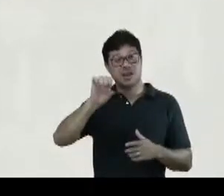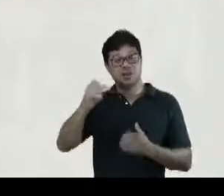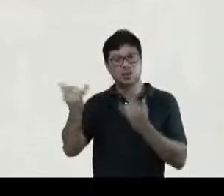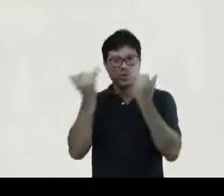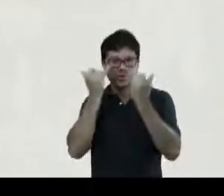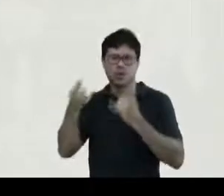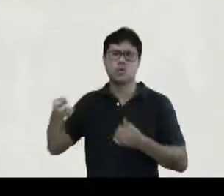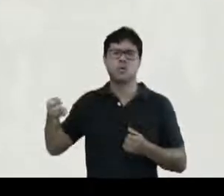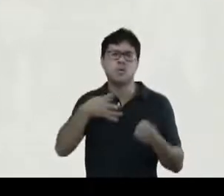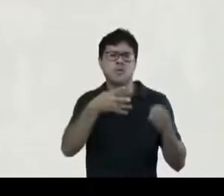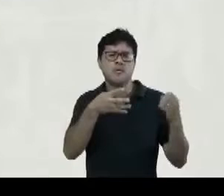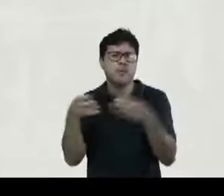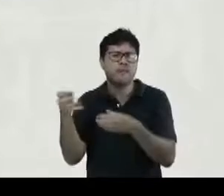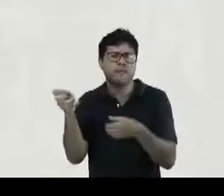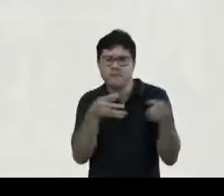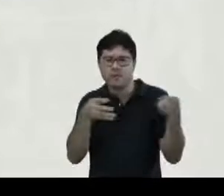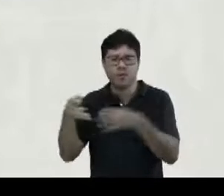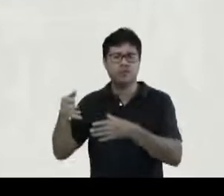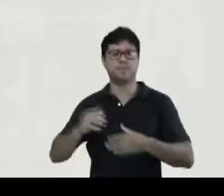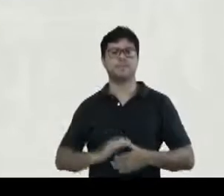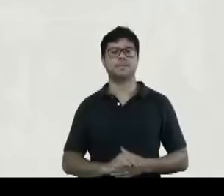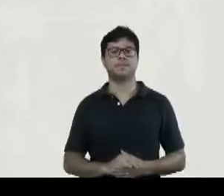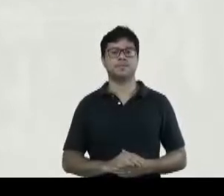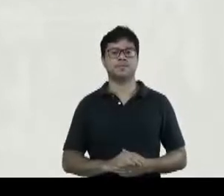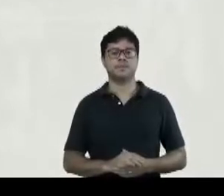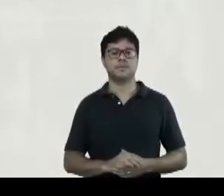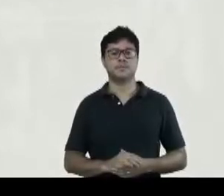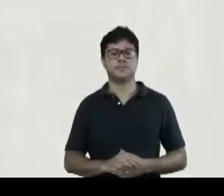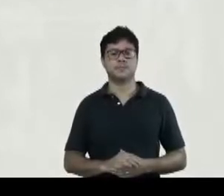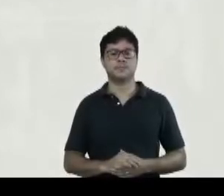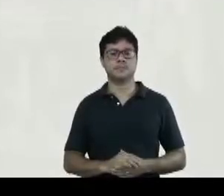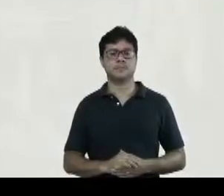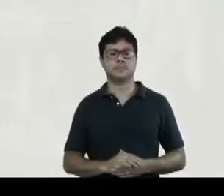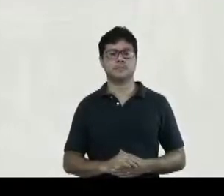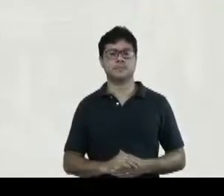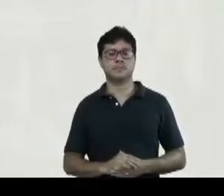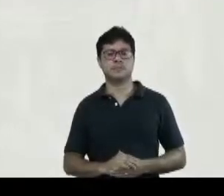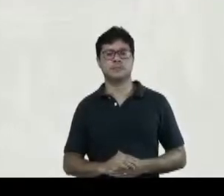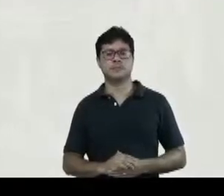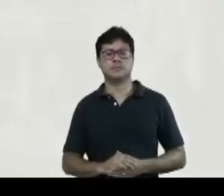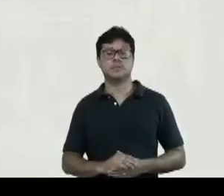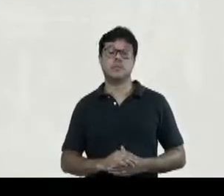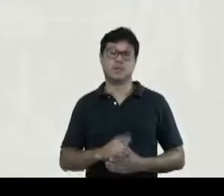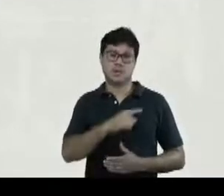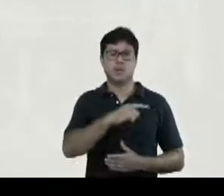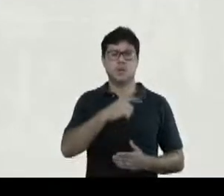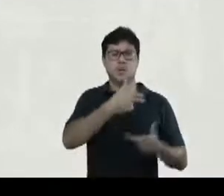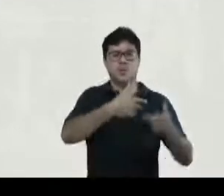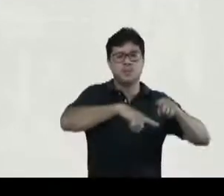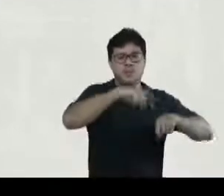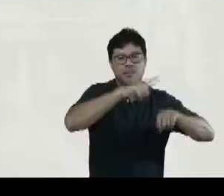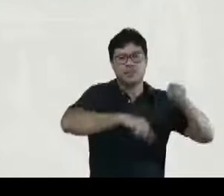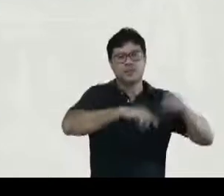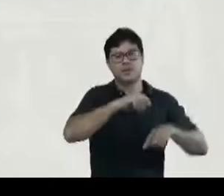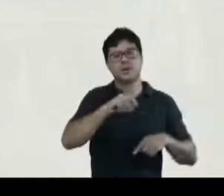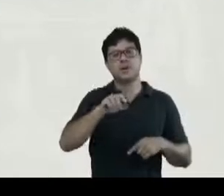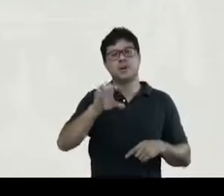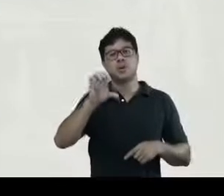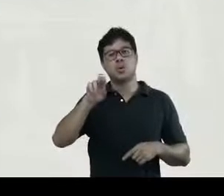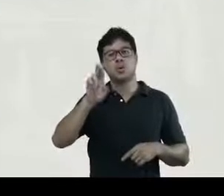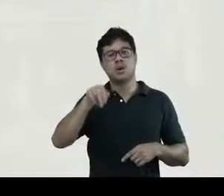von Material Evidence in IncuNebula, die zeigt, wie das immer weiter